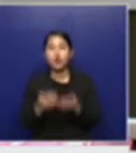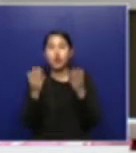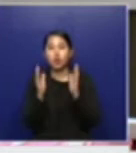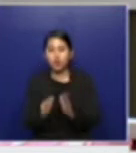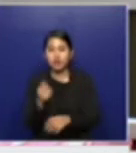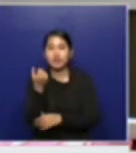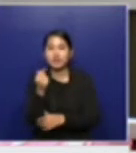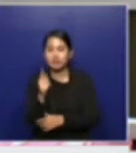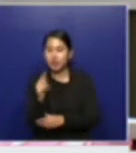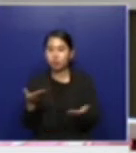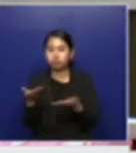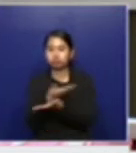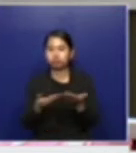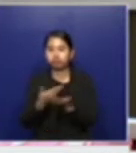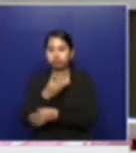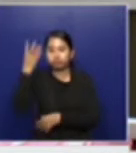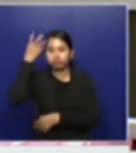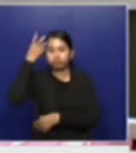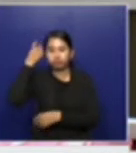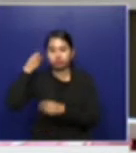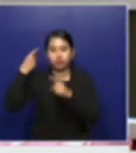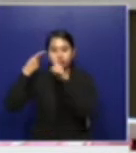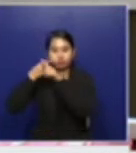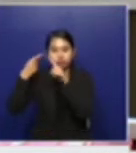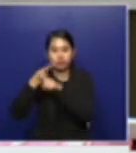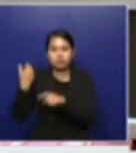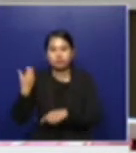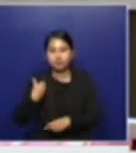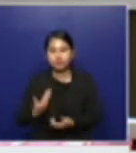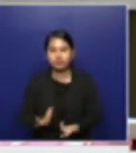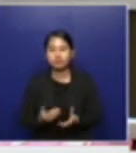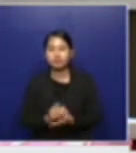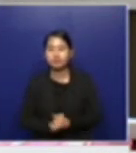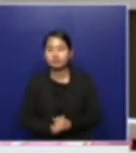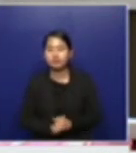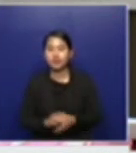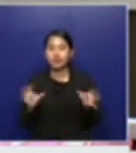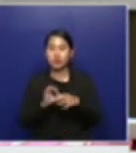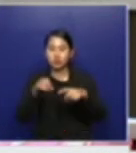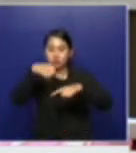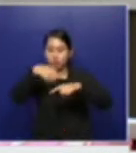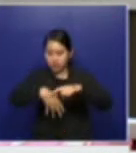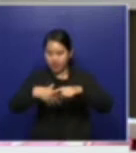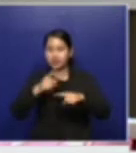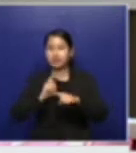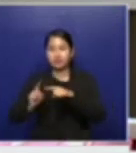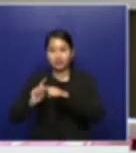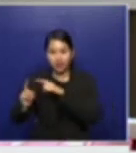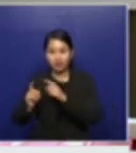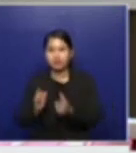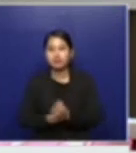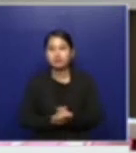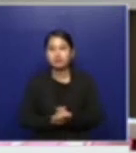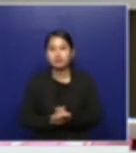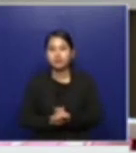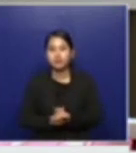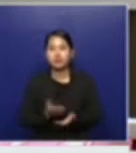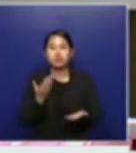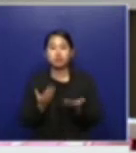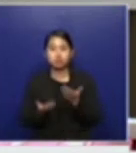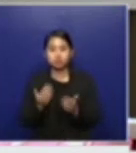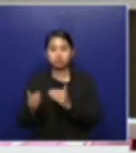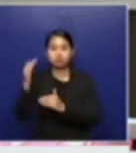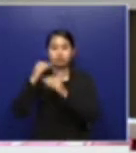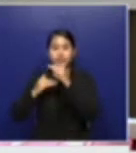แล้วทำเรื่องการปฏิรูปก็ปวดหัวแล้วทำโครงสร้างของประเทศที่จะขับเคลื่อนไปข้างหน้าหรือถอยหลัง